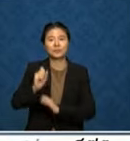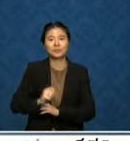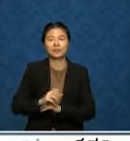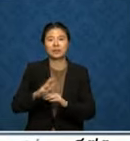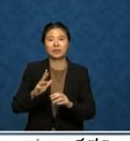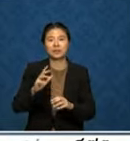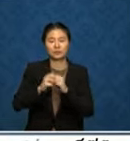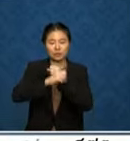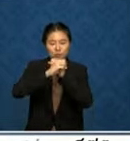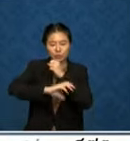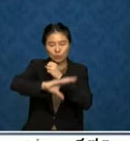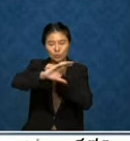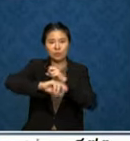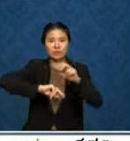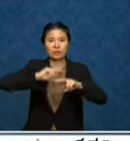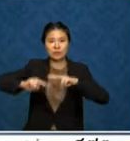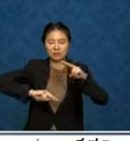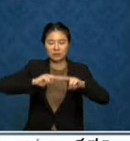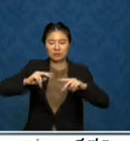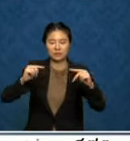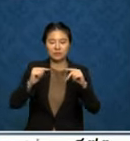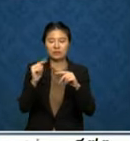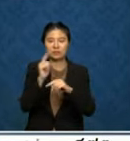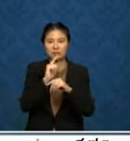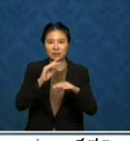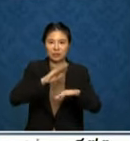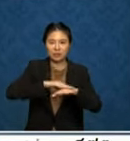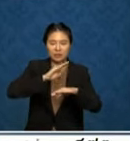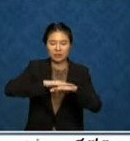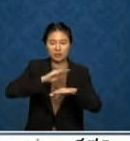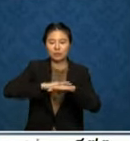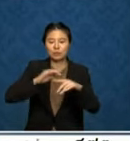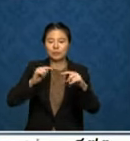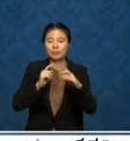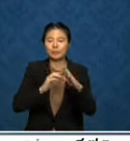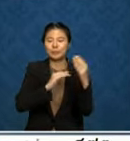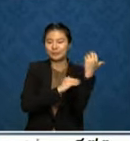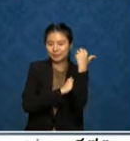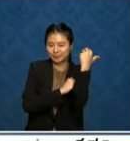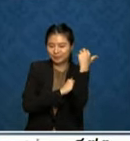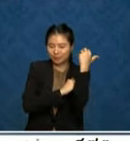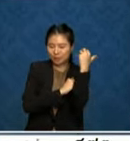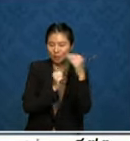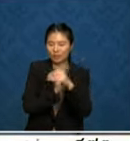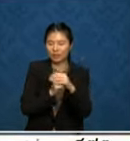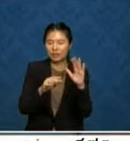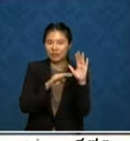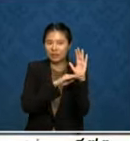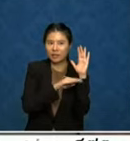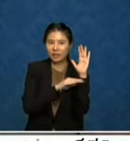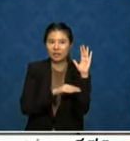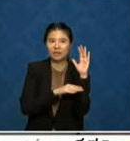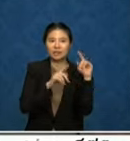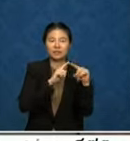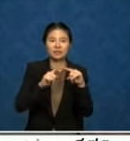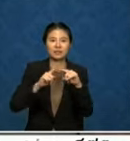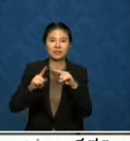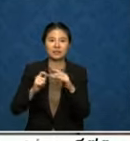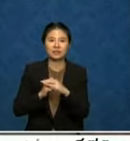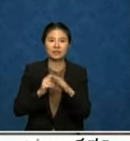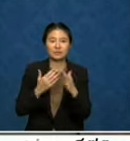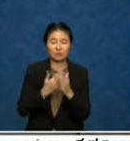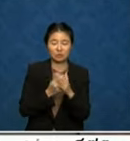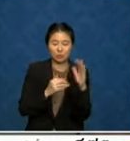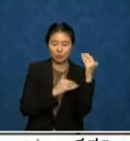ช.นะที่จะต้องเรียกทางโทรทัศน์ช่องต่างๆเราก็เข้าใจนะโทรทัศน์ต้องมีราย